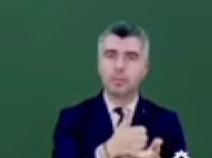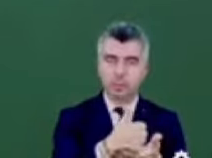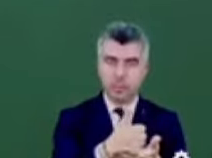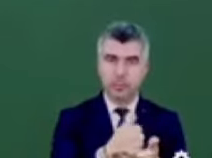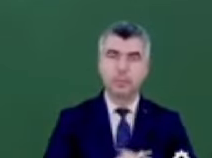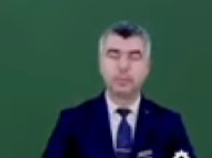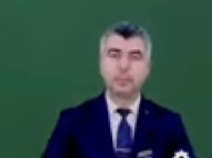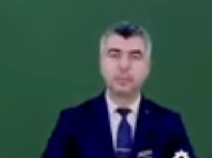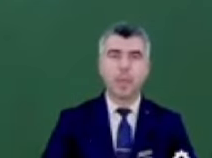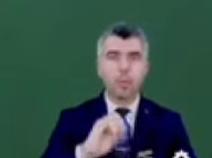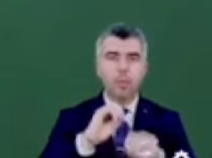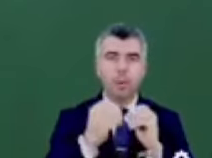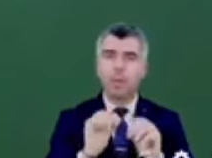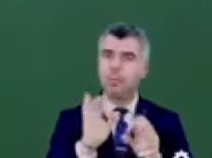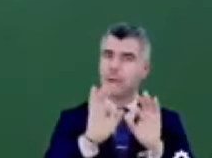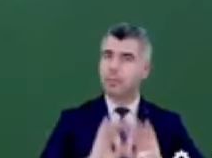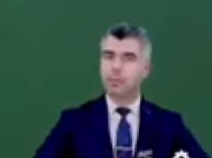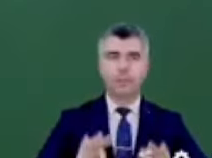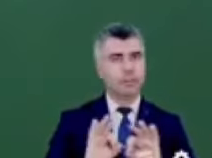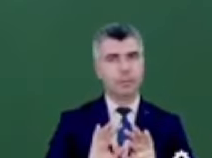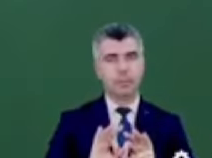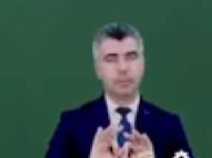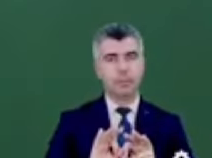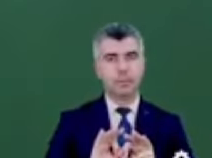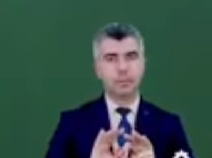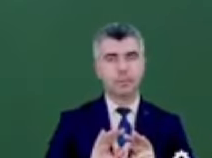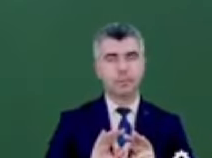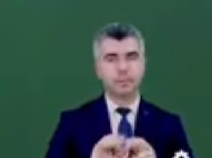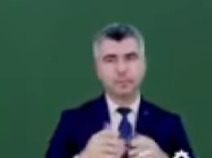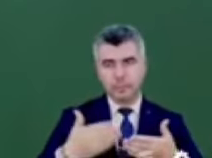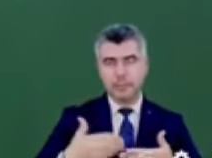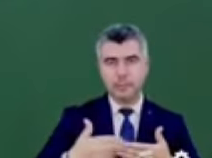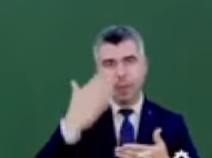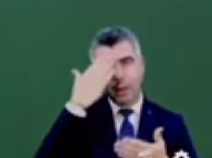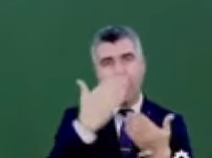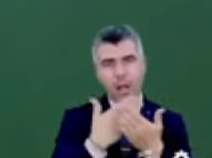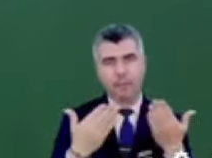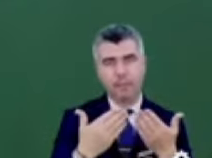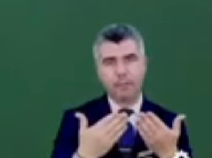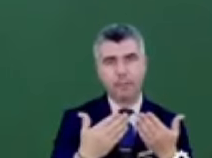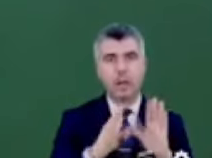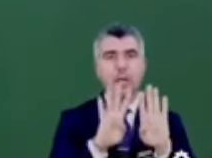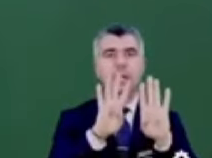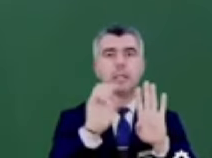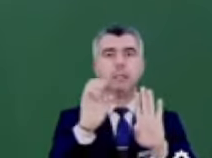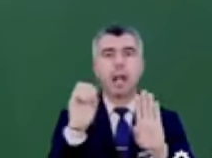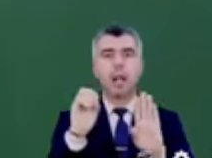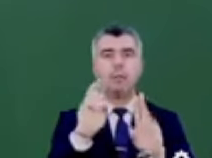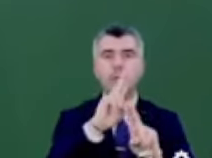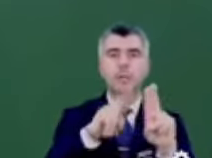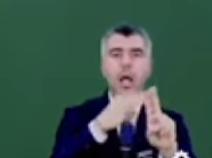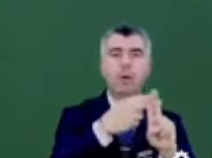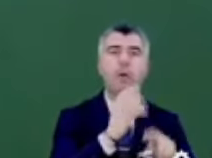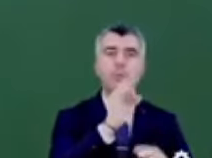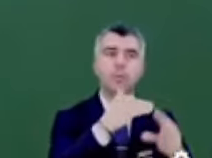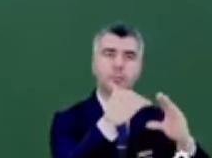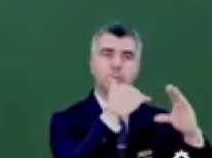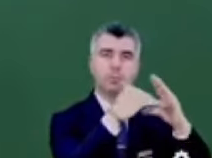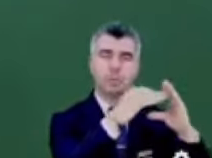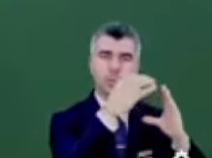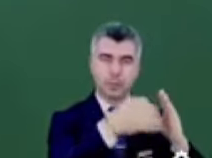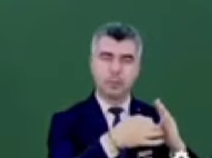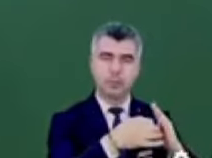ماكينش مشكل لكن احنا كنعرف بانه الان 8000 توصلوا بالجواب توصلوا بالجواب لانهم